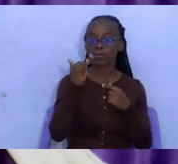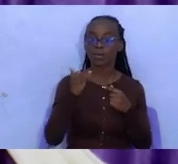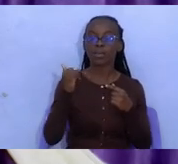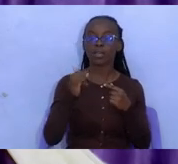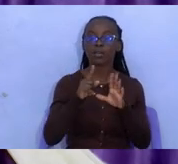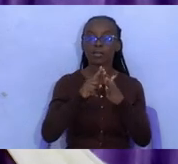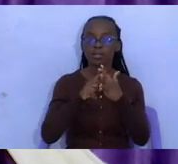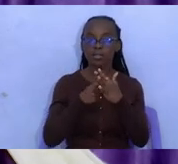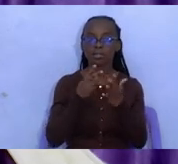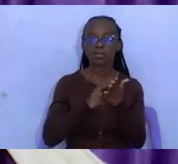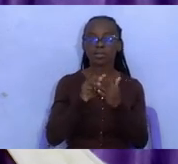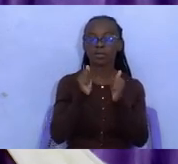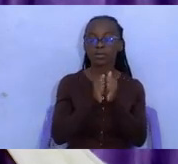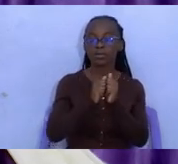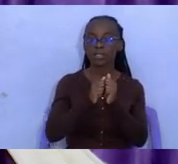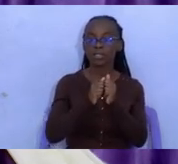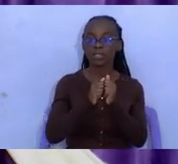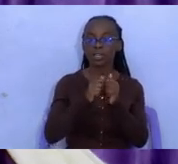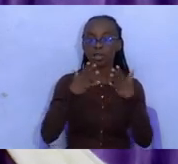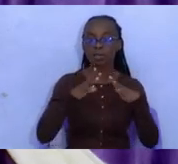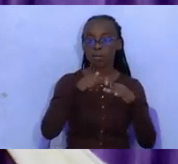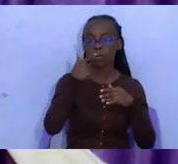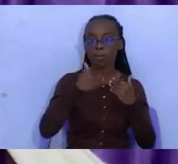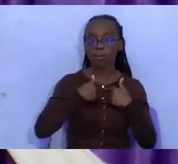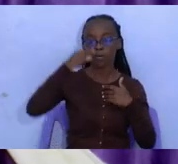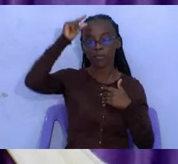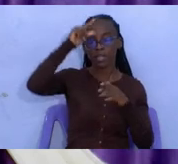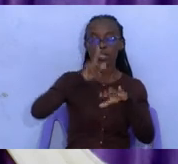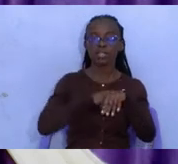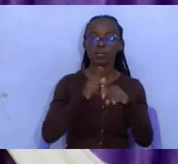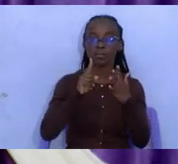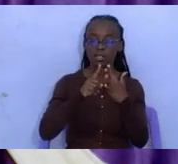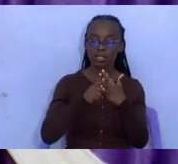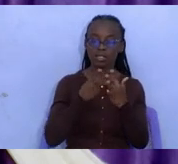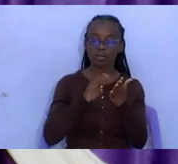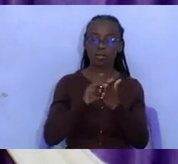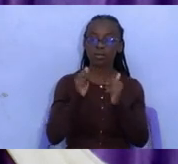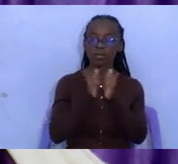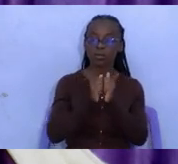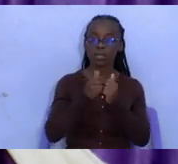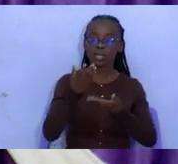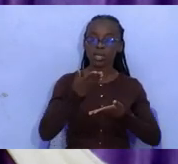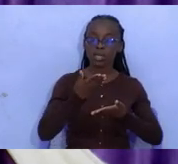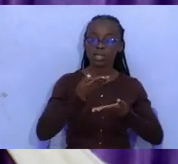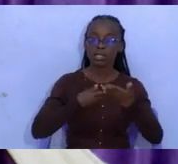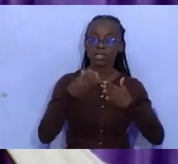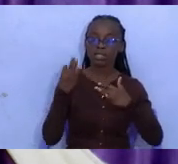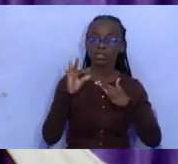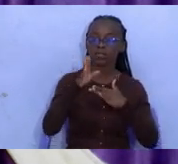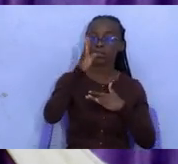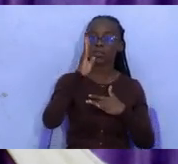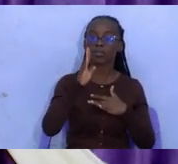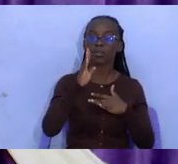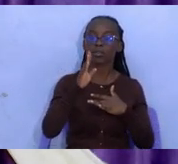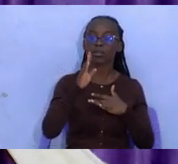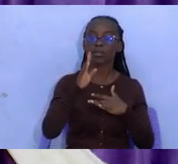kutembea na watu fulani. Hebu nikuambie, wakati nilianza kutembea na mtumishi wa Mungu, ule Mungu amenipatia kwa maisha hii wakati, sikuambii ni nani, maisha yangu